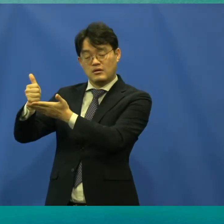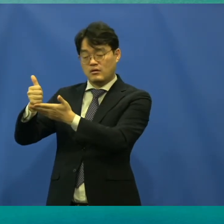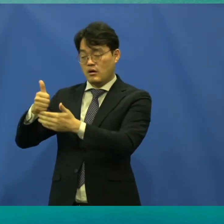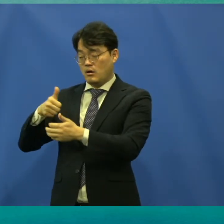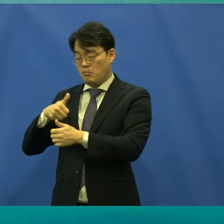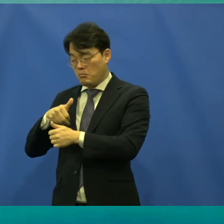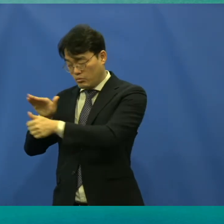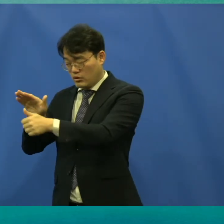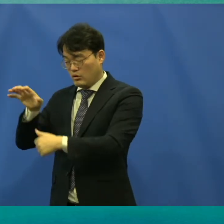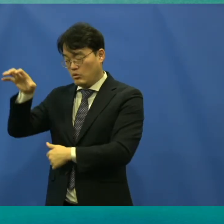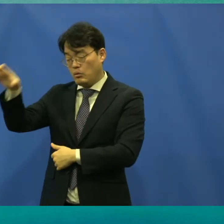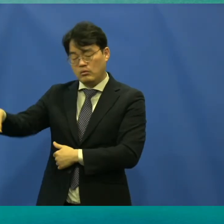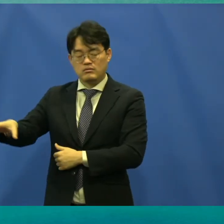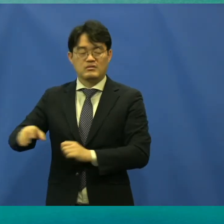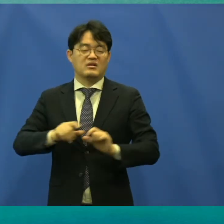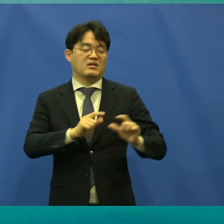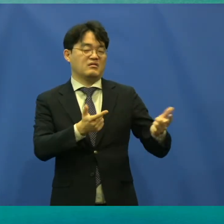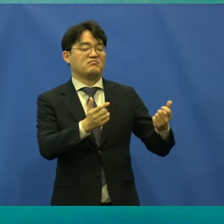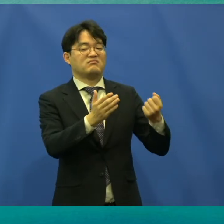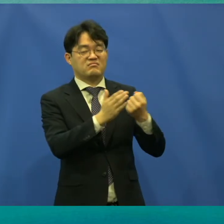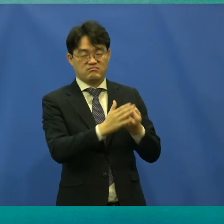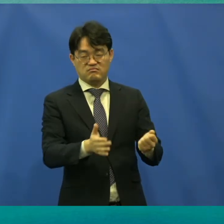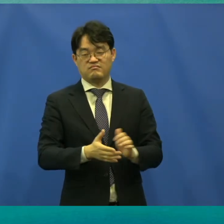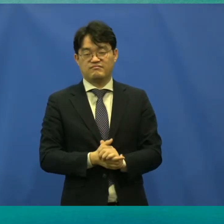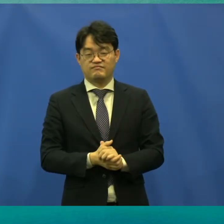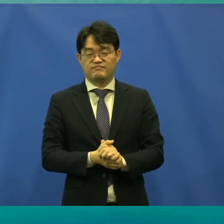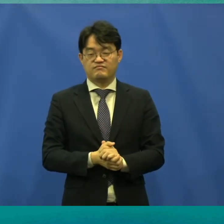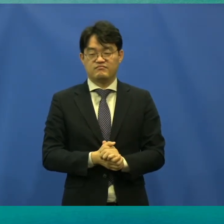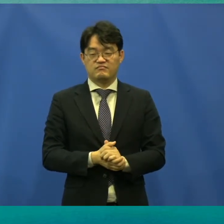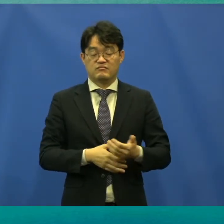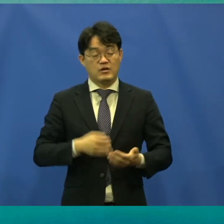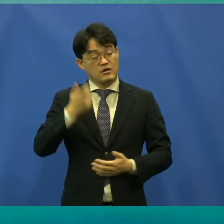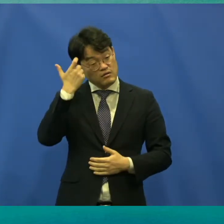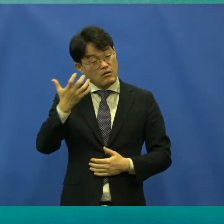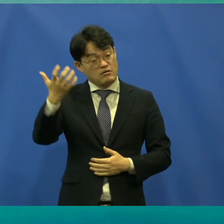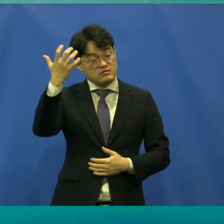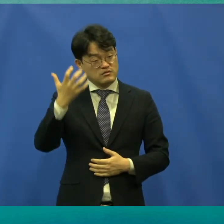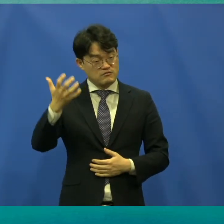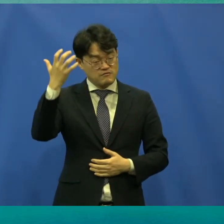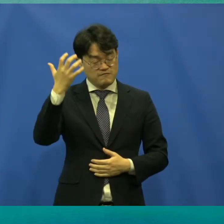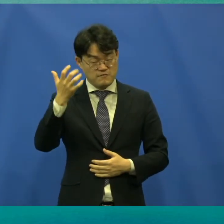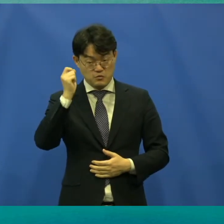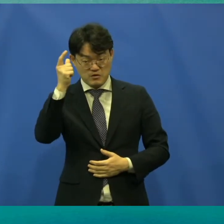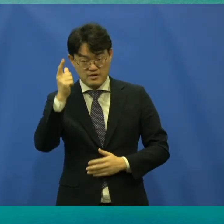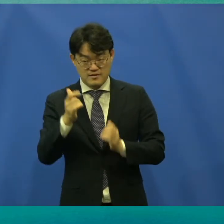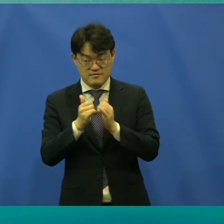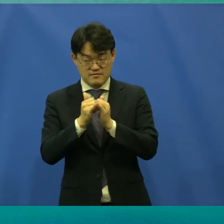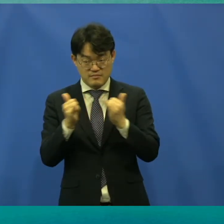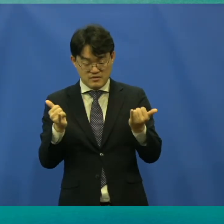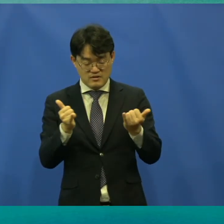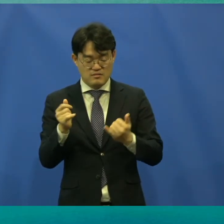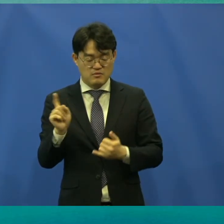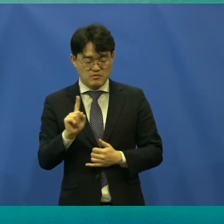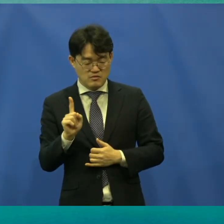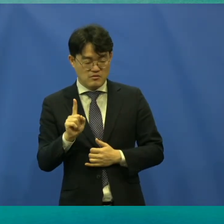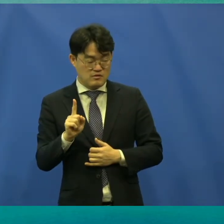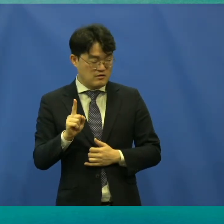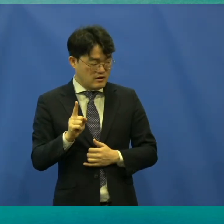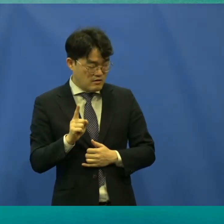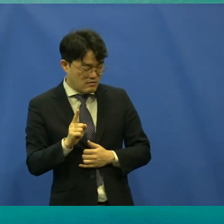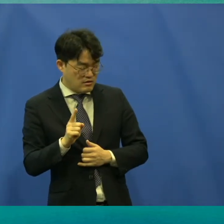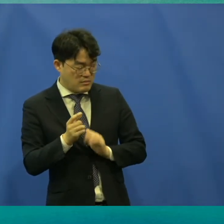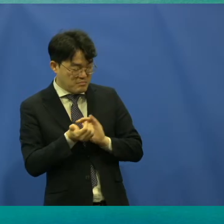아마 이것은 영적인 안목을 가진 사람들이라면 미리 보겠죠. 아, 다시스로 가면 죽는다.